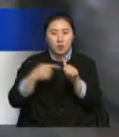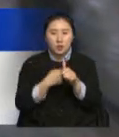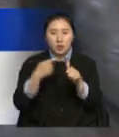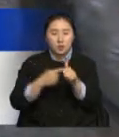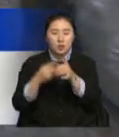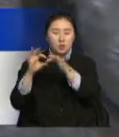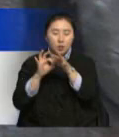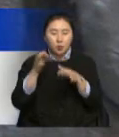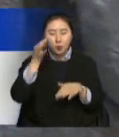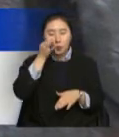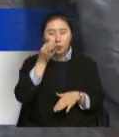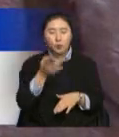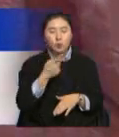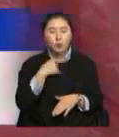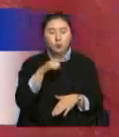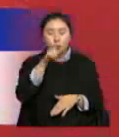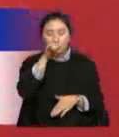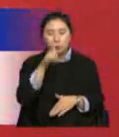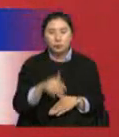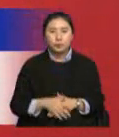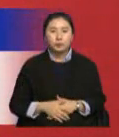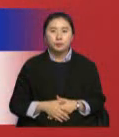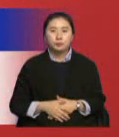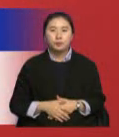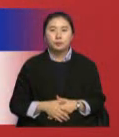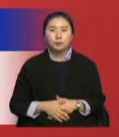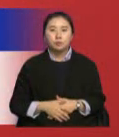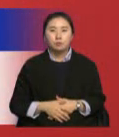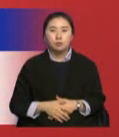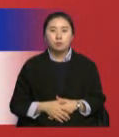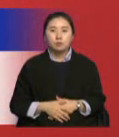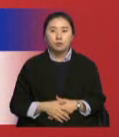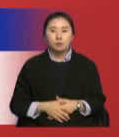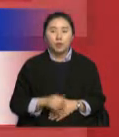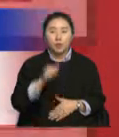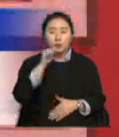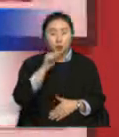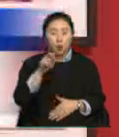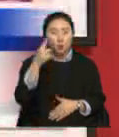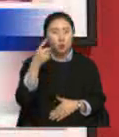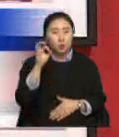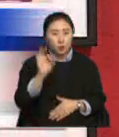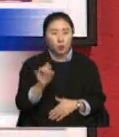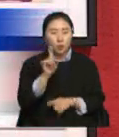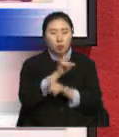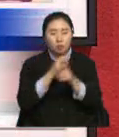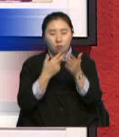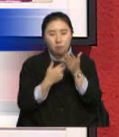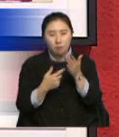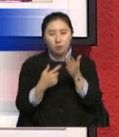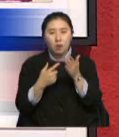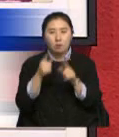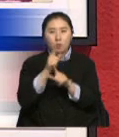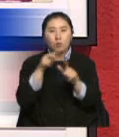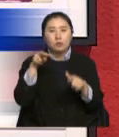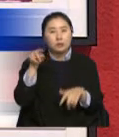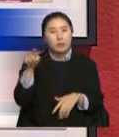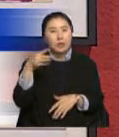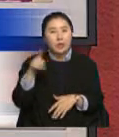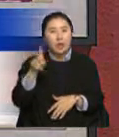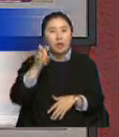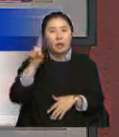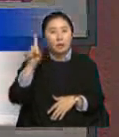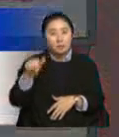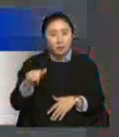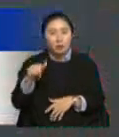조각을 꾸준히 선보였던 그런 조각가라고 할 수가 있고요. 특히 철이나 동, 스테인리스 외에도 세라믹이나 테라코타